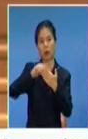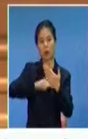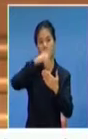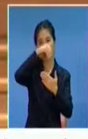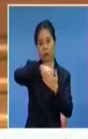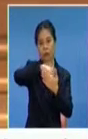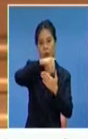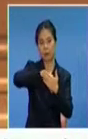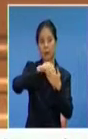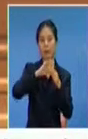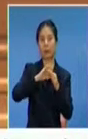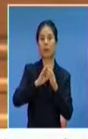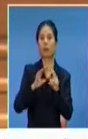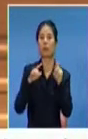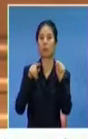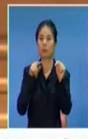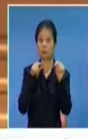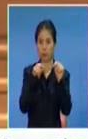นตำบล